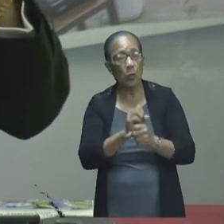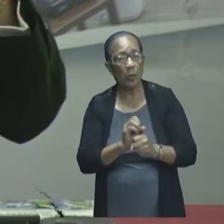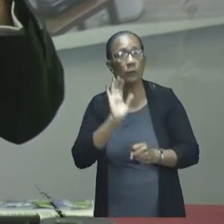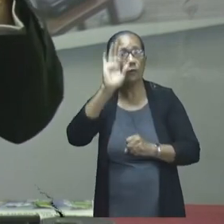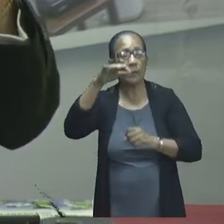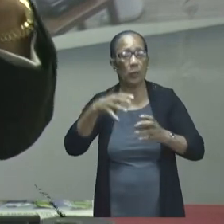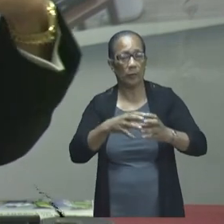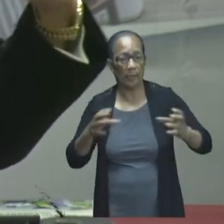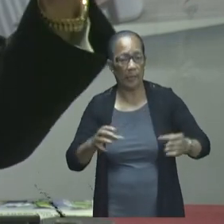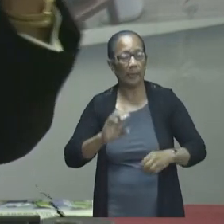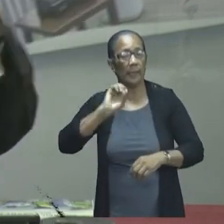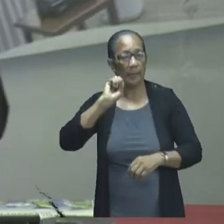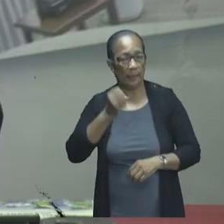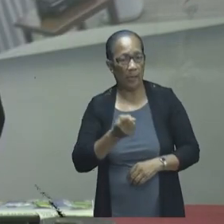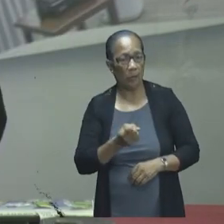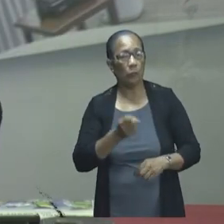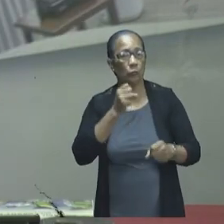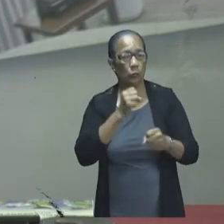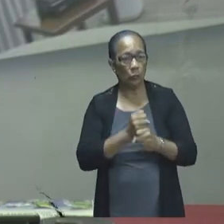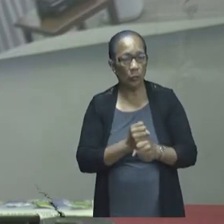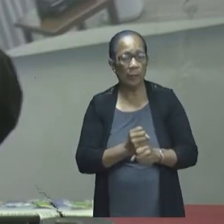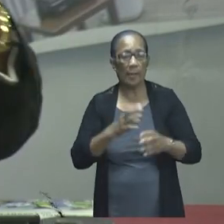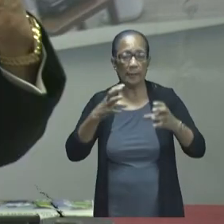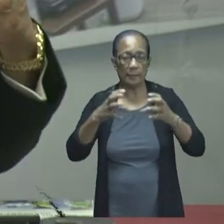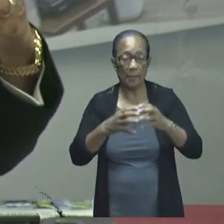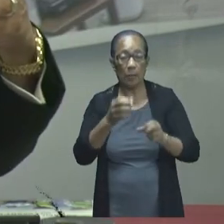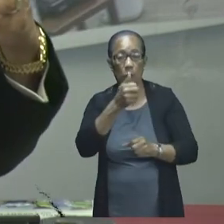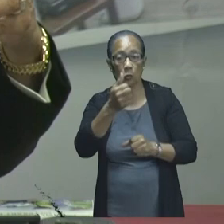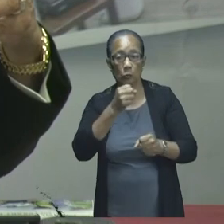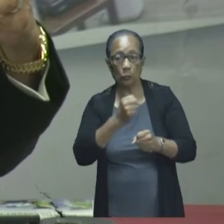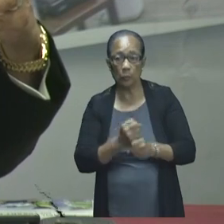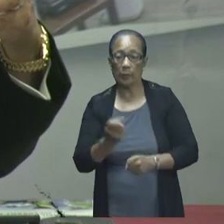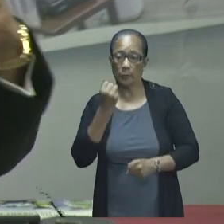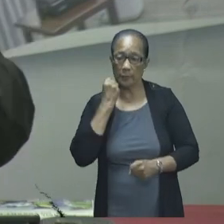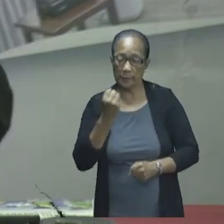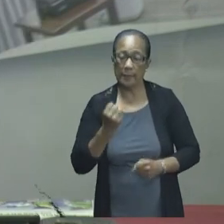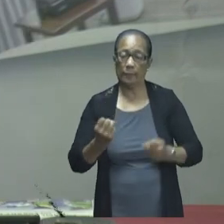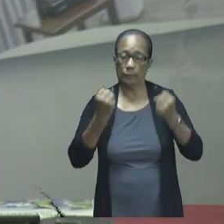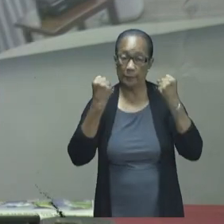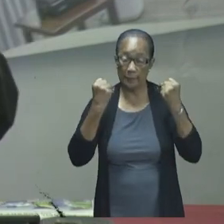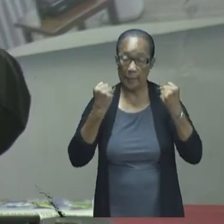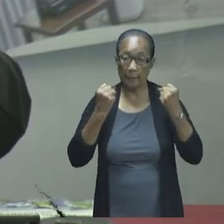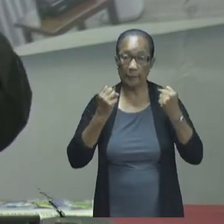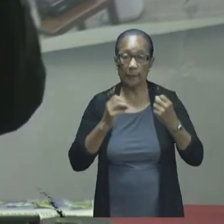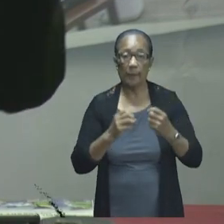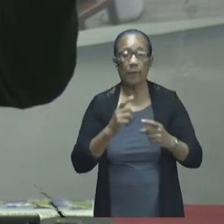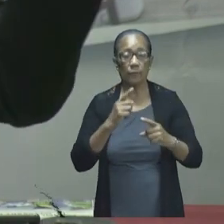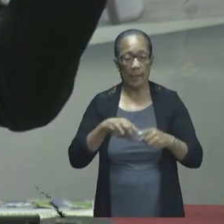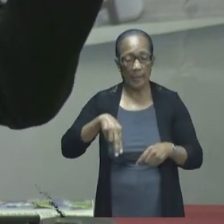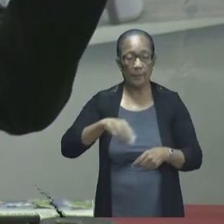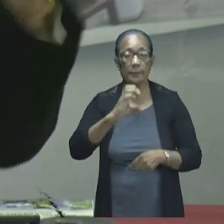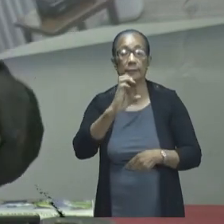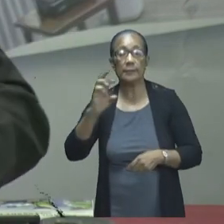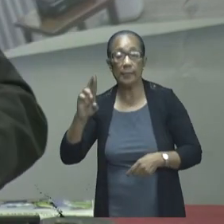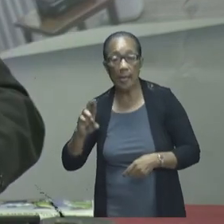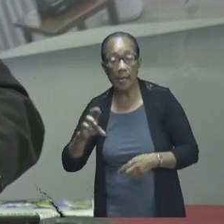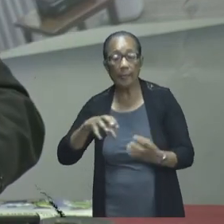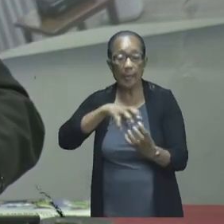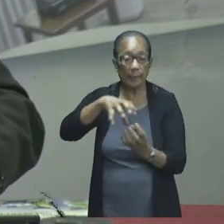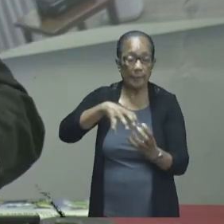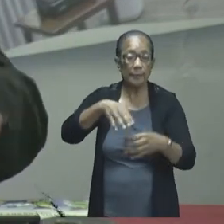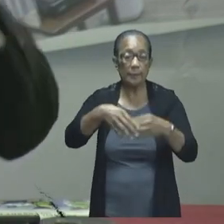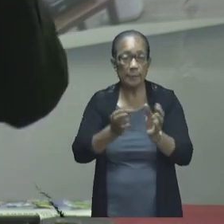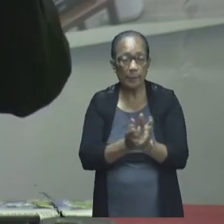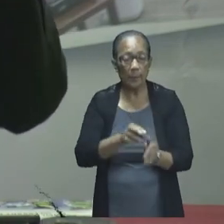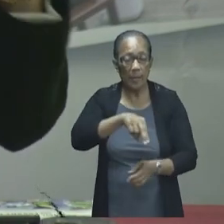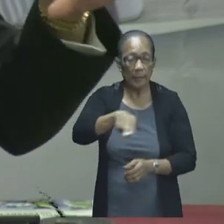doen en laat het gecoördineerde doen de capaciteit is versterkt van nccr naar een cursus dm nationaal